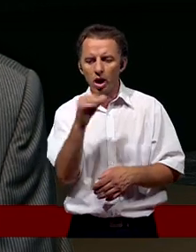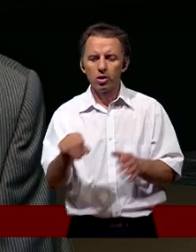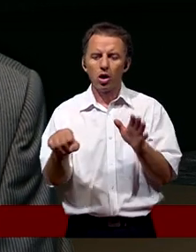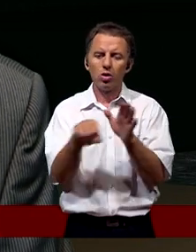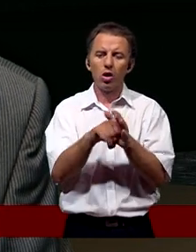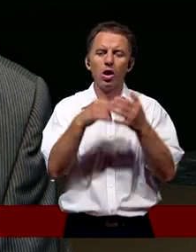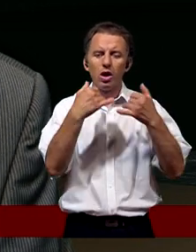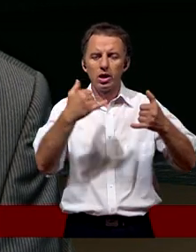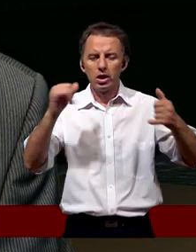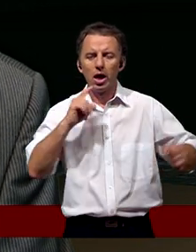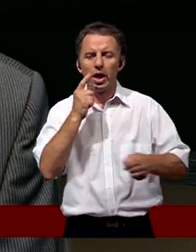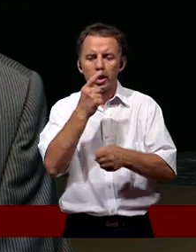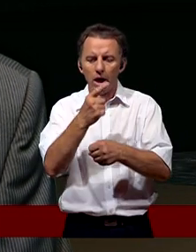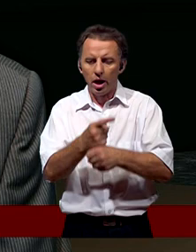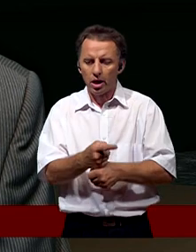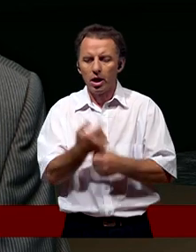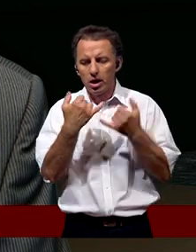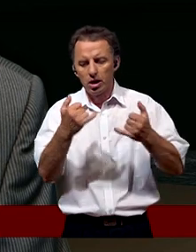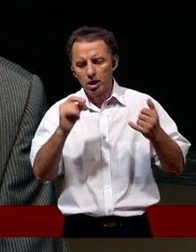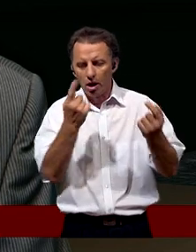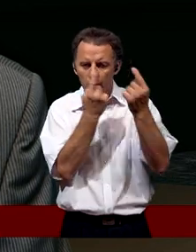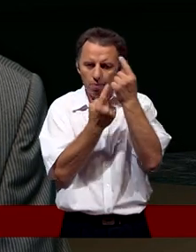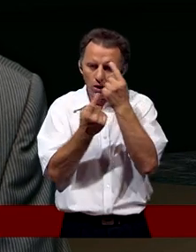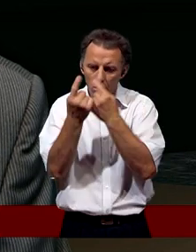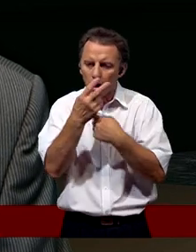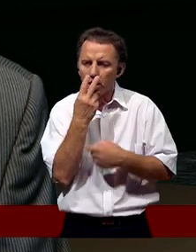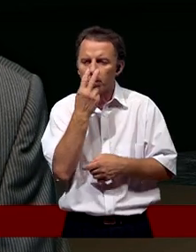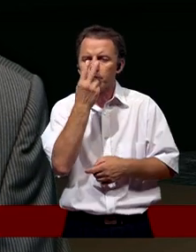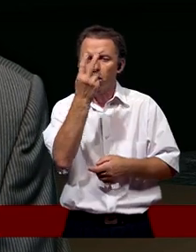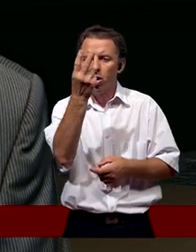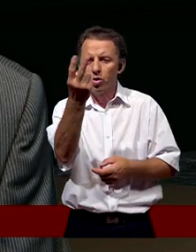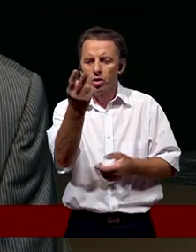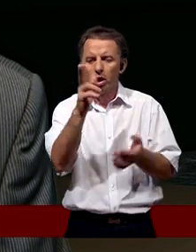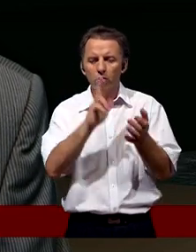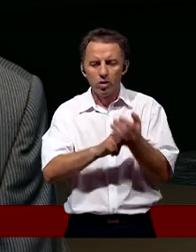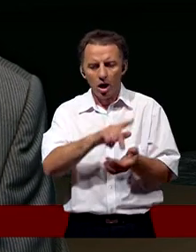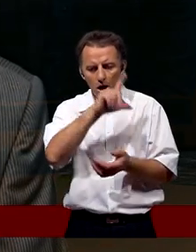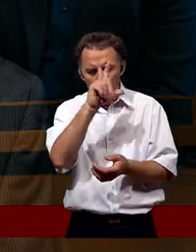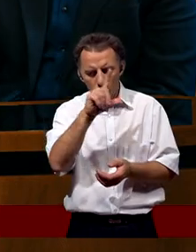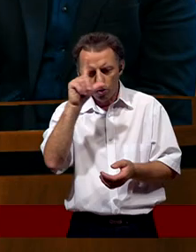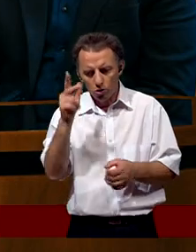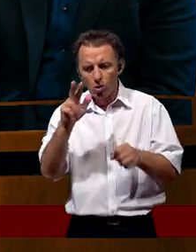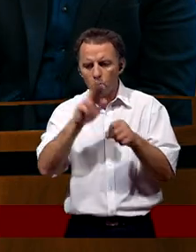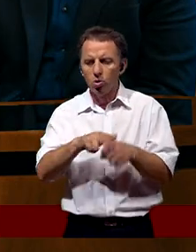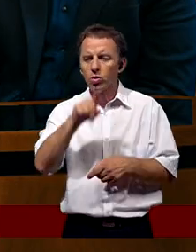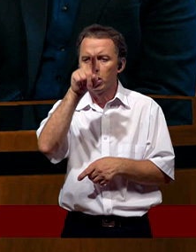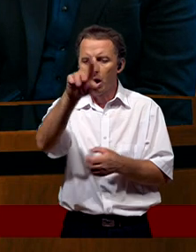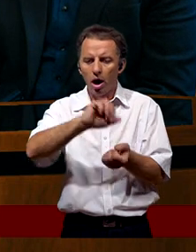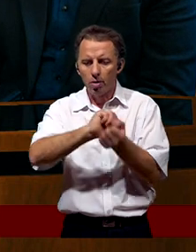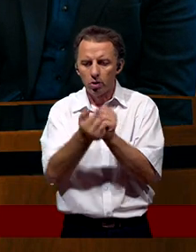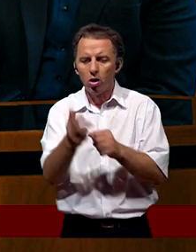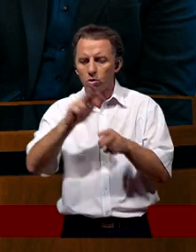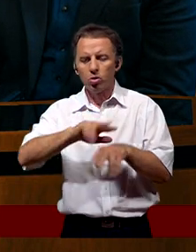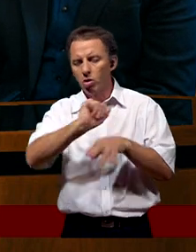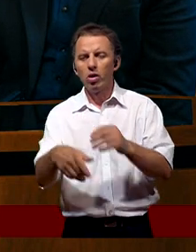do innej decyzji, do innych myśli, żeby spojrzał na ludzi, którzy tam są, którzy